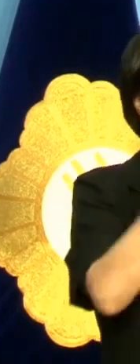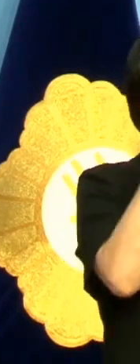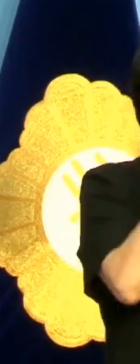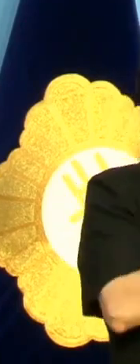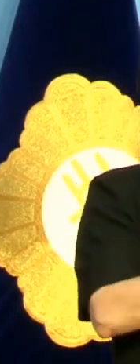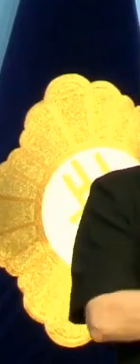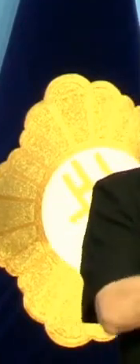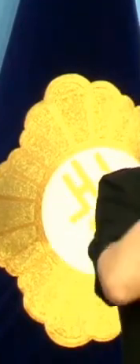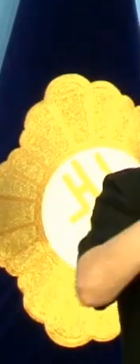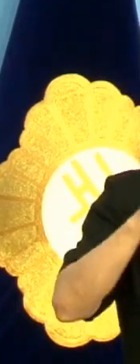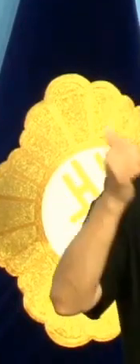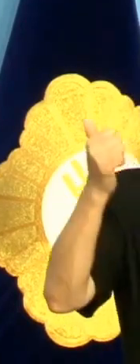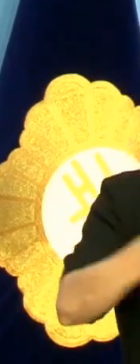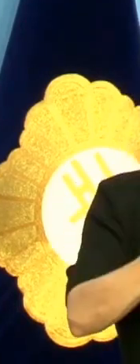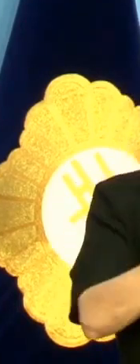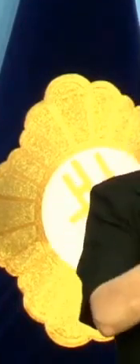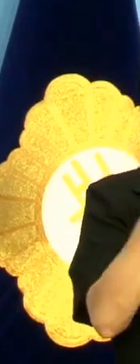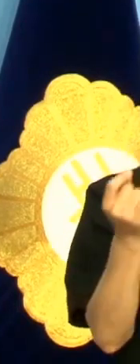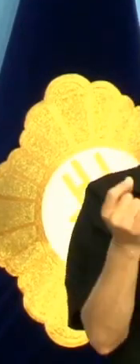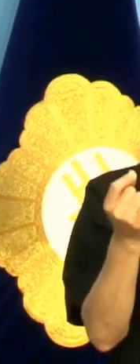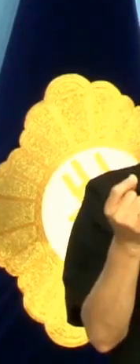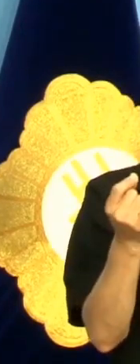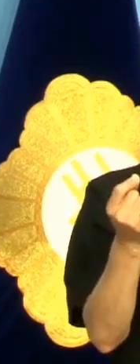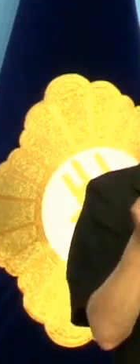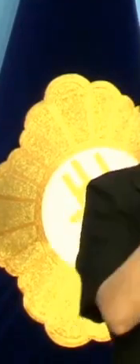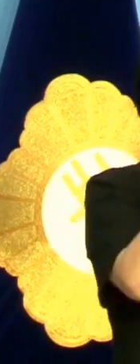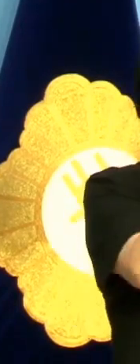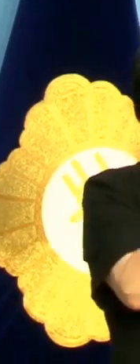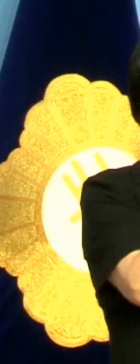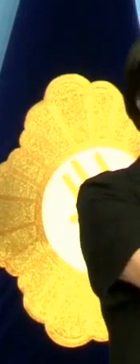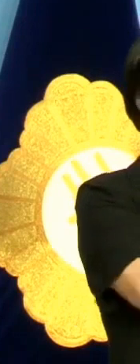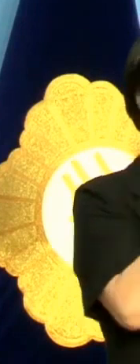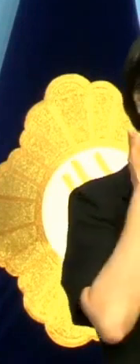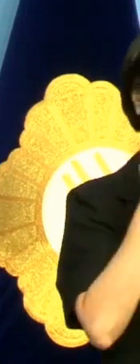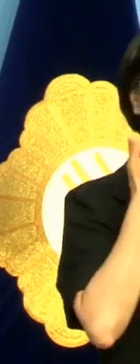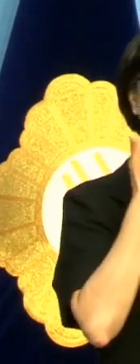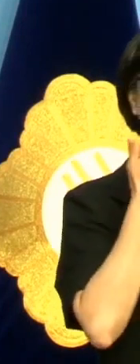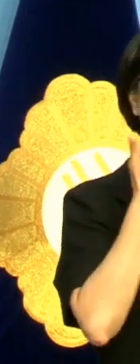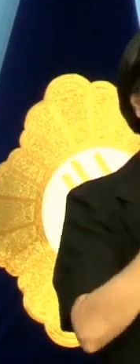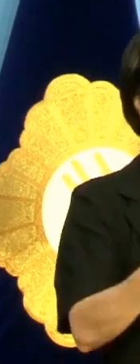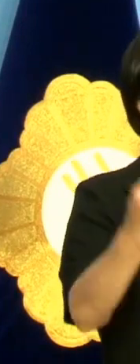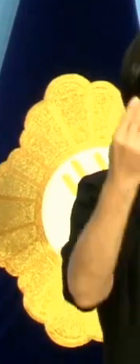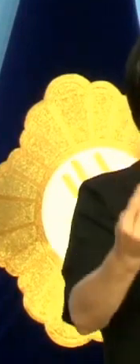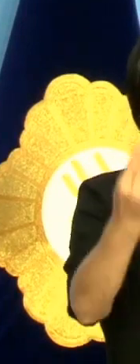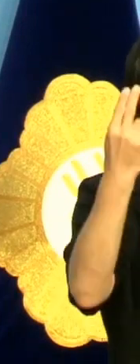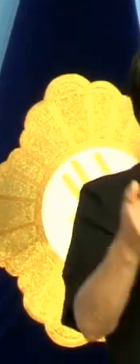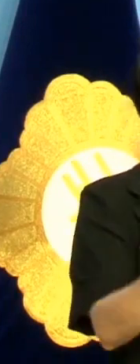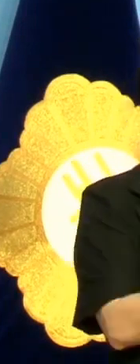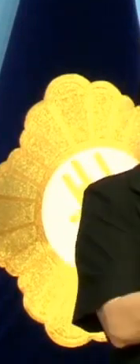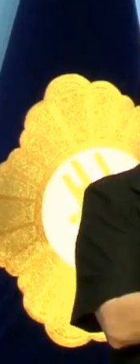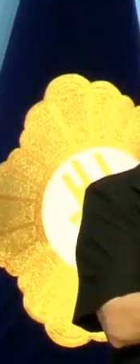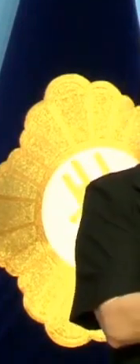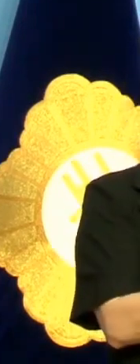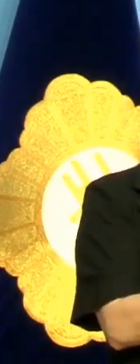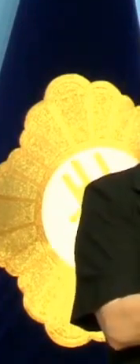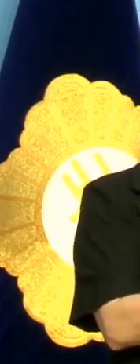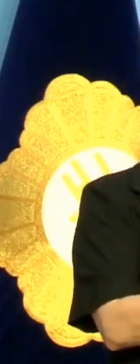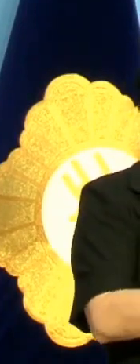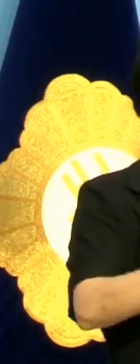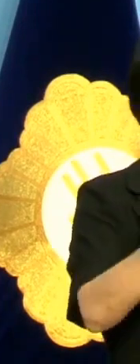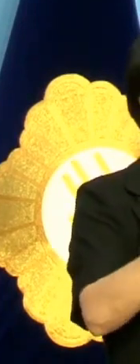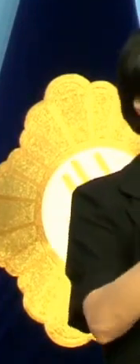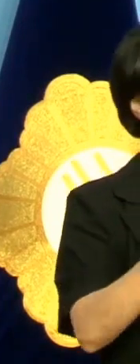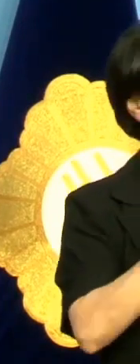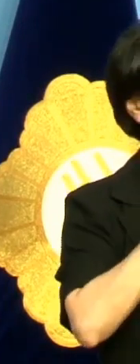국회에는 모든 어 재산등록 이 다 있으며 이 두 개를 비교 하기만 하는 무 겁니다 300명